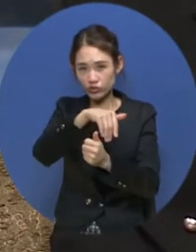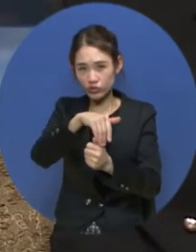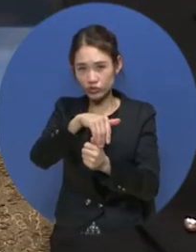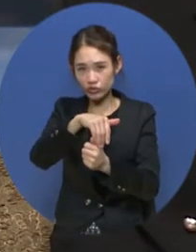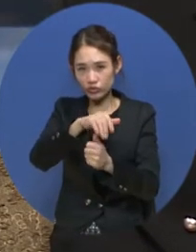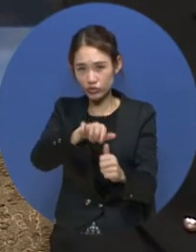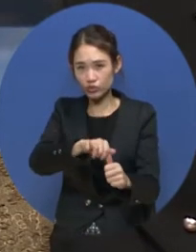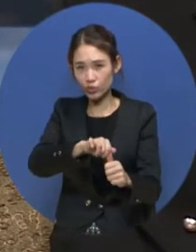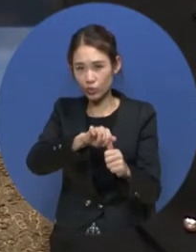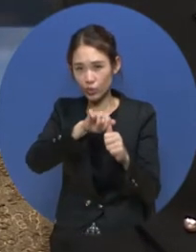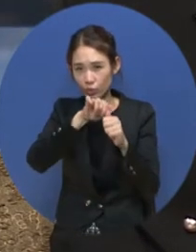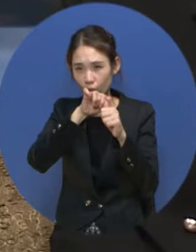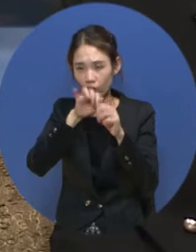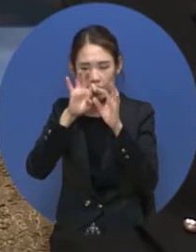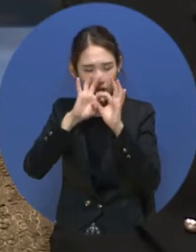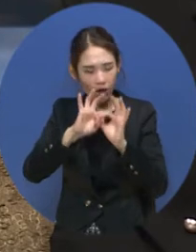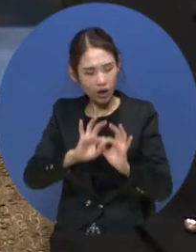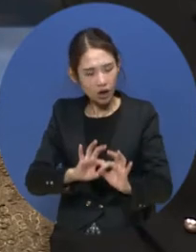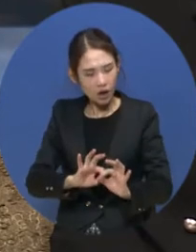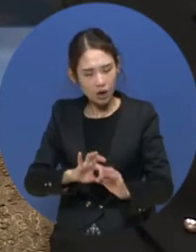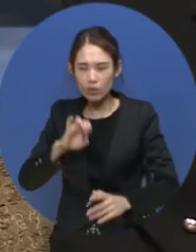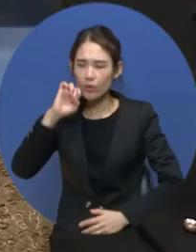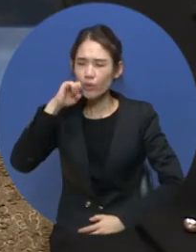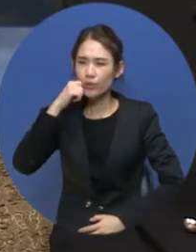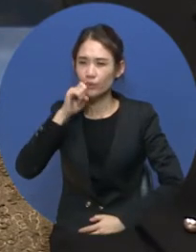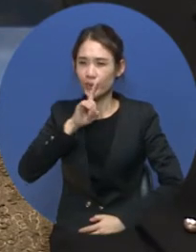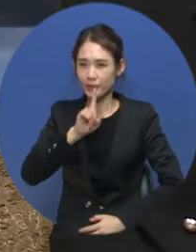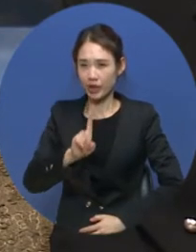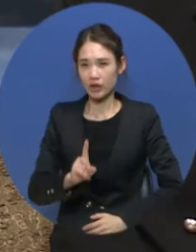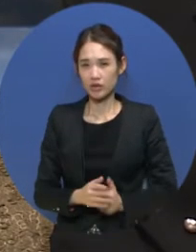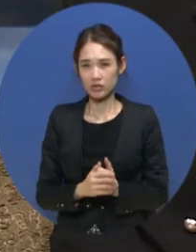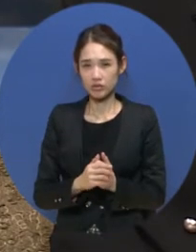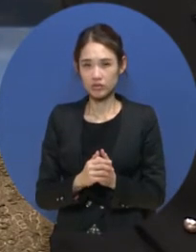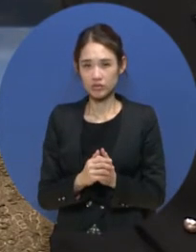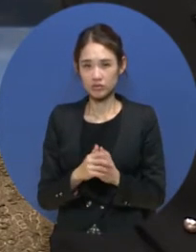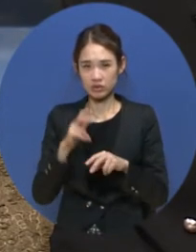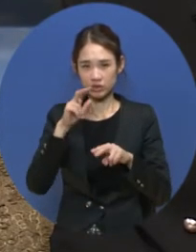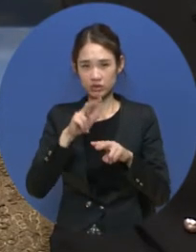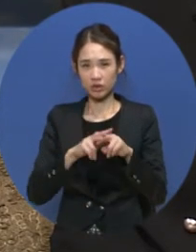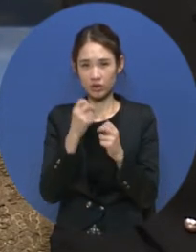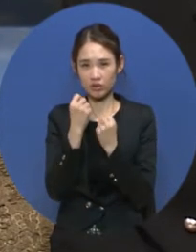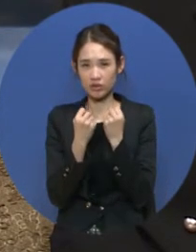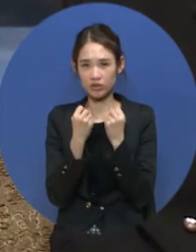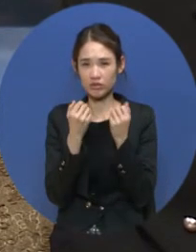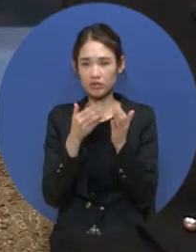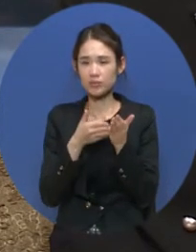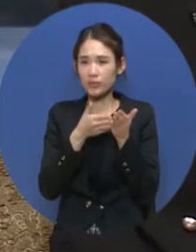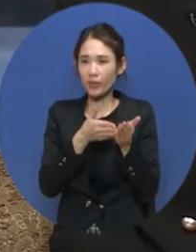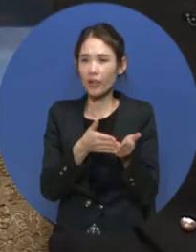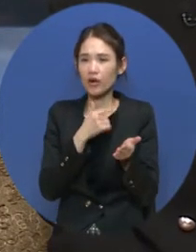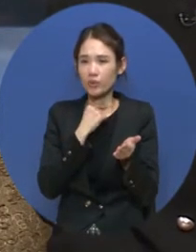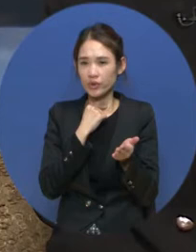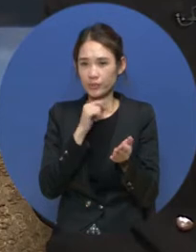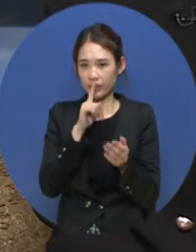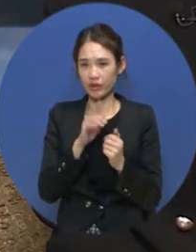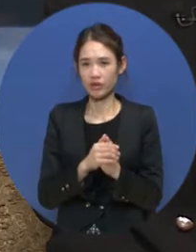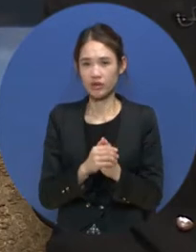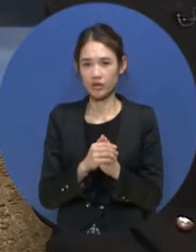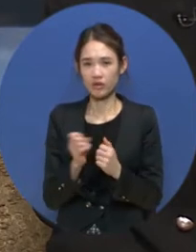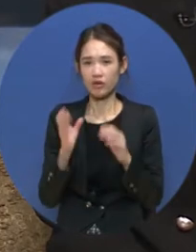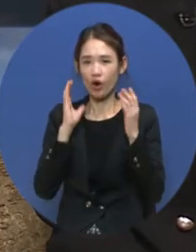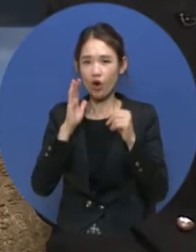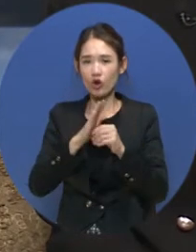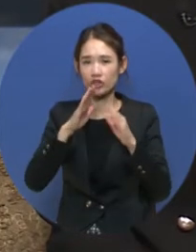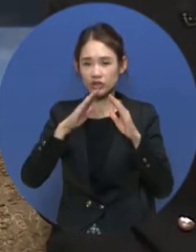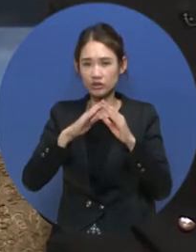이 고용 유지하는데 굉장히 어려움이 있습니다. 그래서 저희가 이 자리를 빌어서 또 요청드리고 싶은 마음이에요. 그러니까